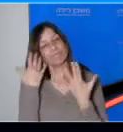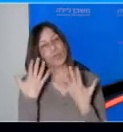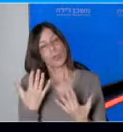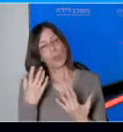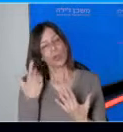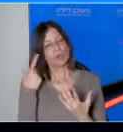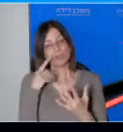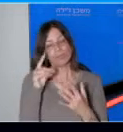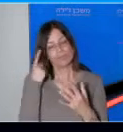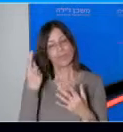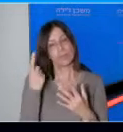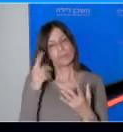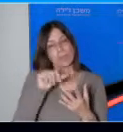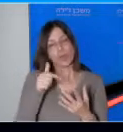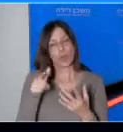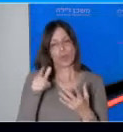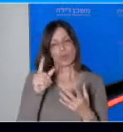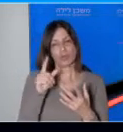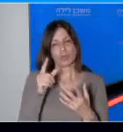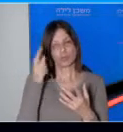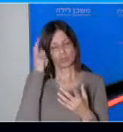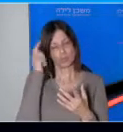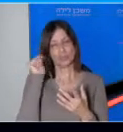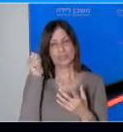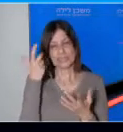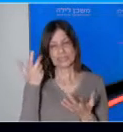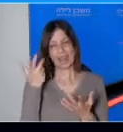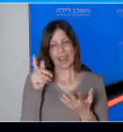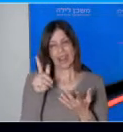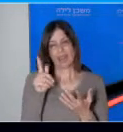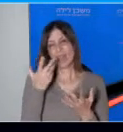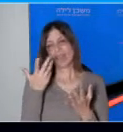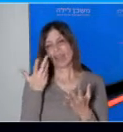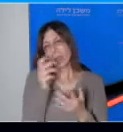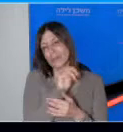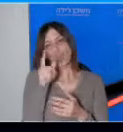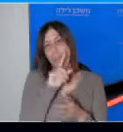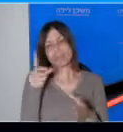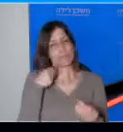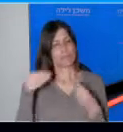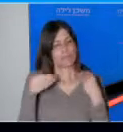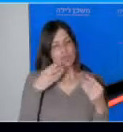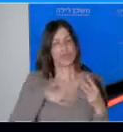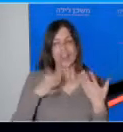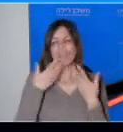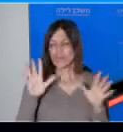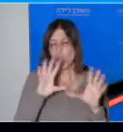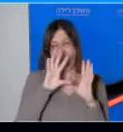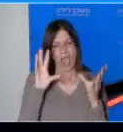לוקח פה הימור, הימור מושכל כנראה, אבל הוא בעניין הזה לא מתפשר, זאת אומרת, הוא רוצה לפתוח